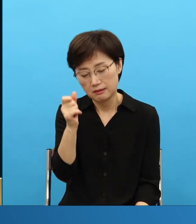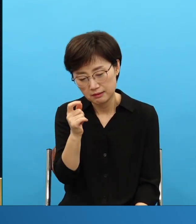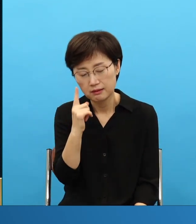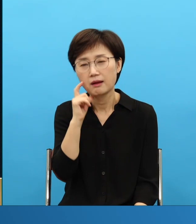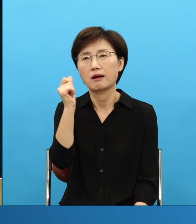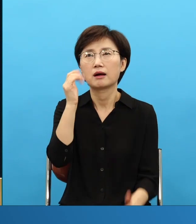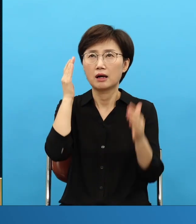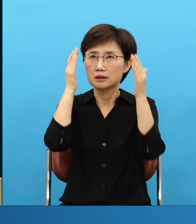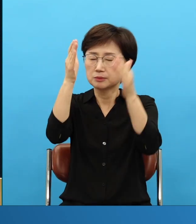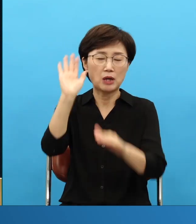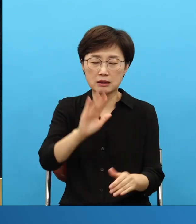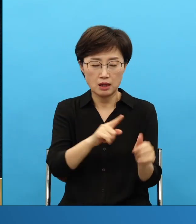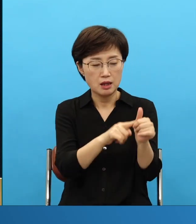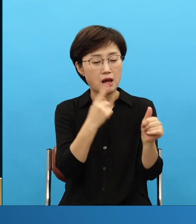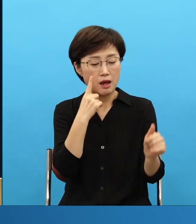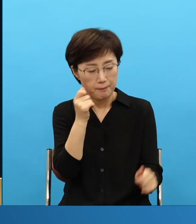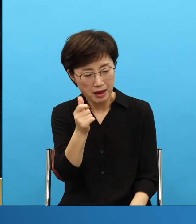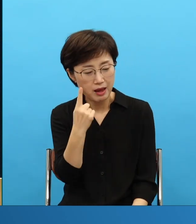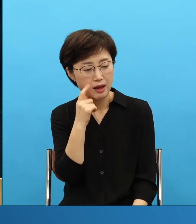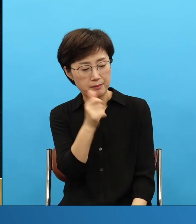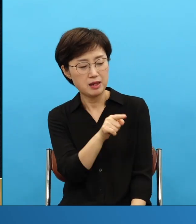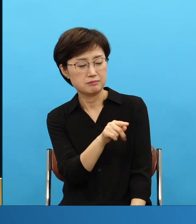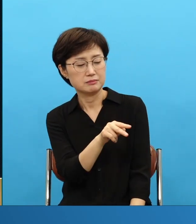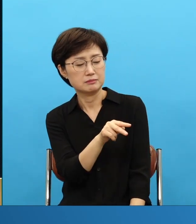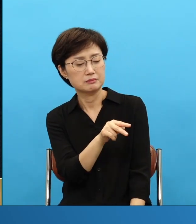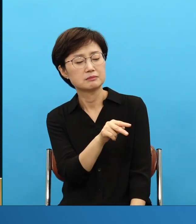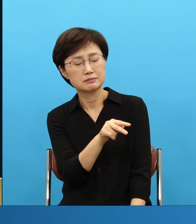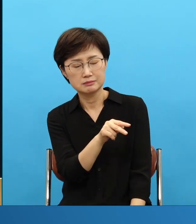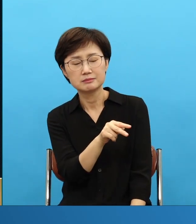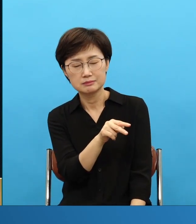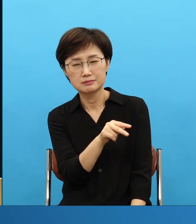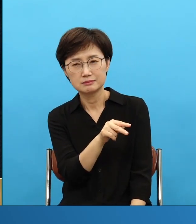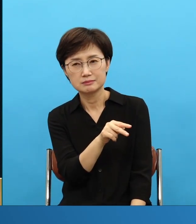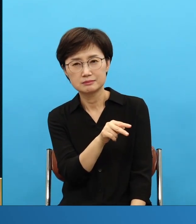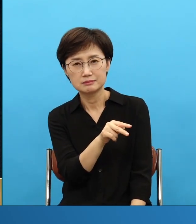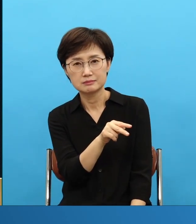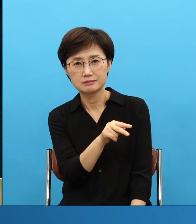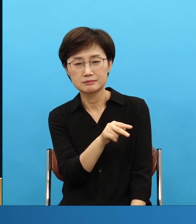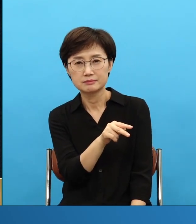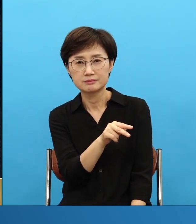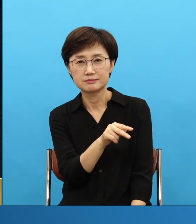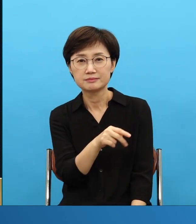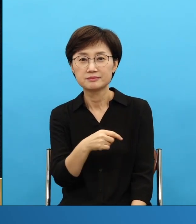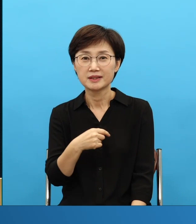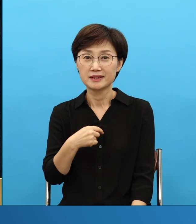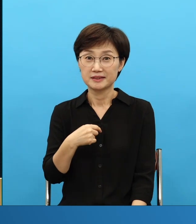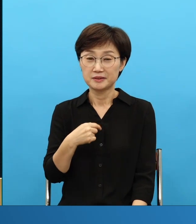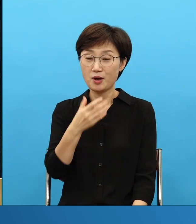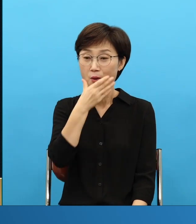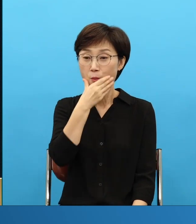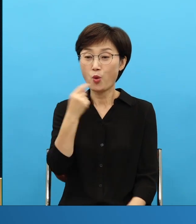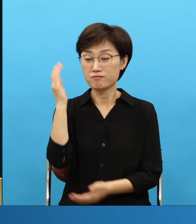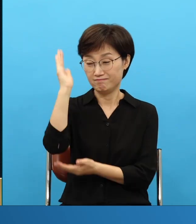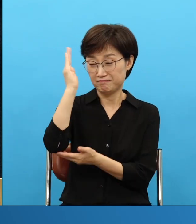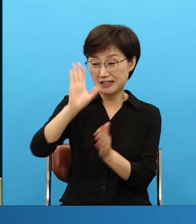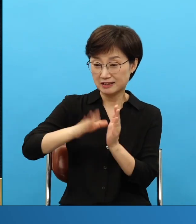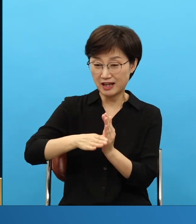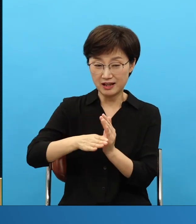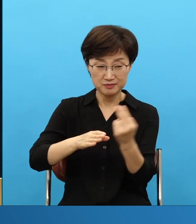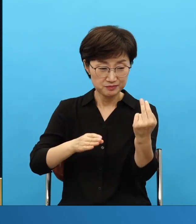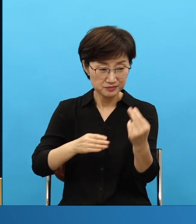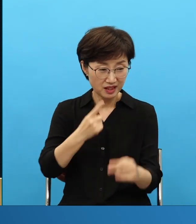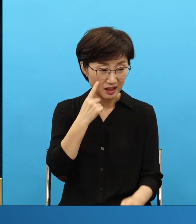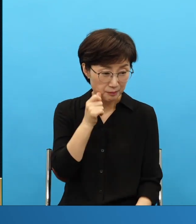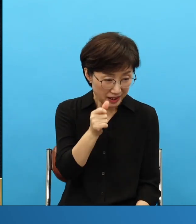was constantly sleeping during the message. 이제 이 복음 전하는 사람들 그런 거 보면 제일 힘 빠집니다. 그렇죠? And that's when people who